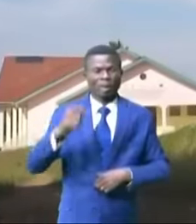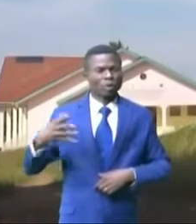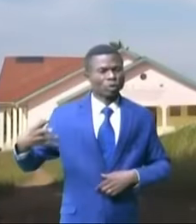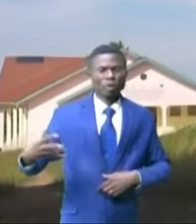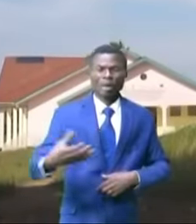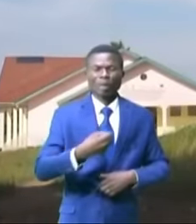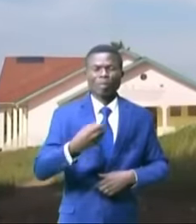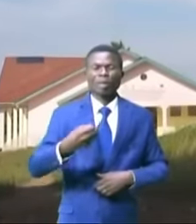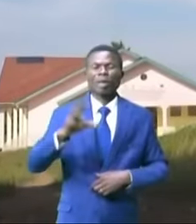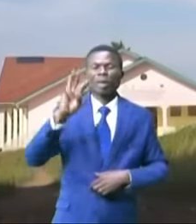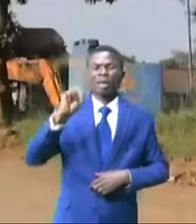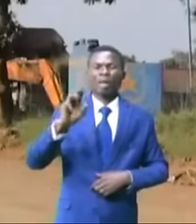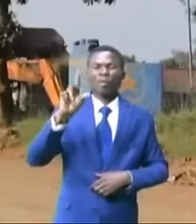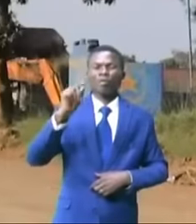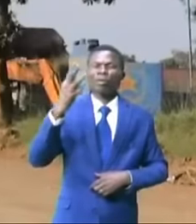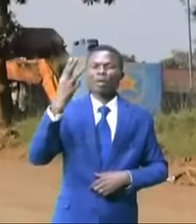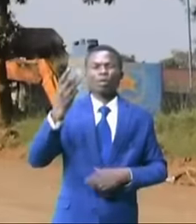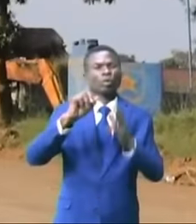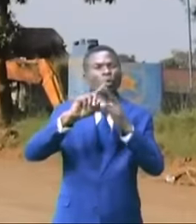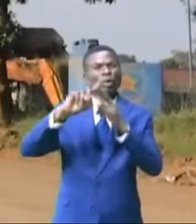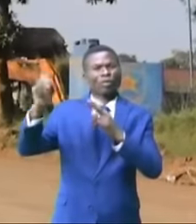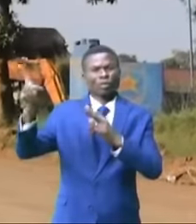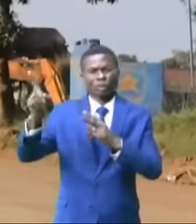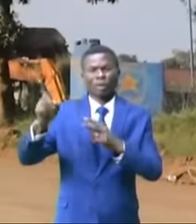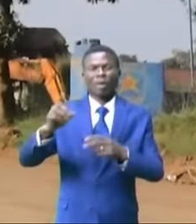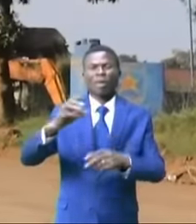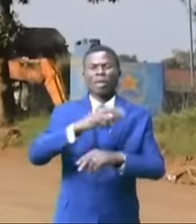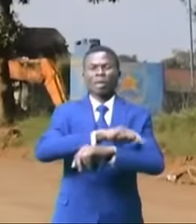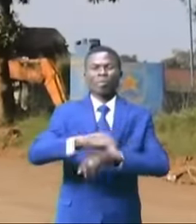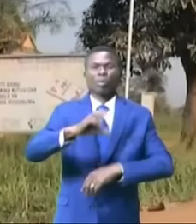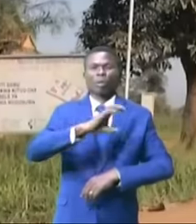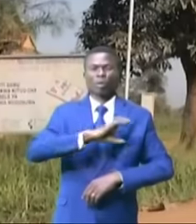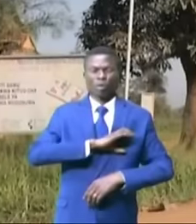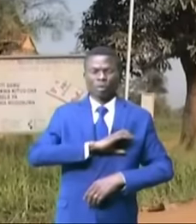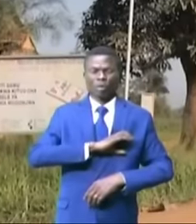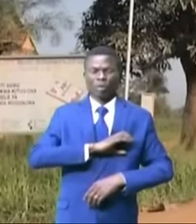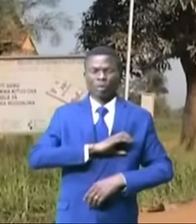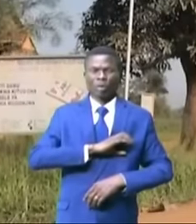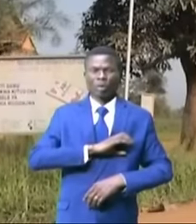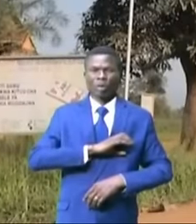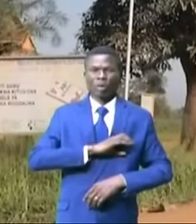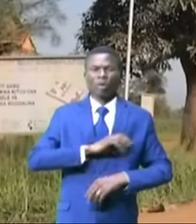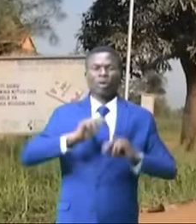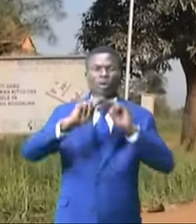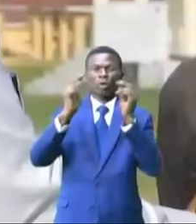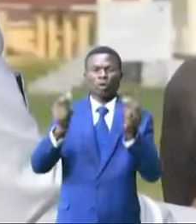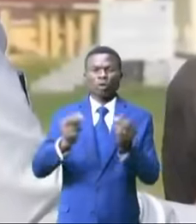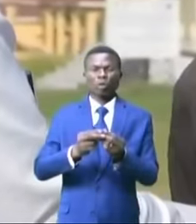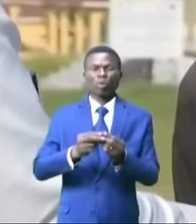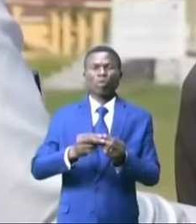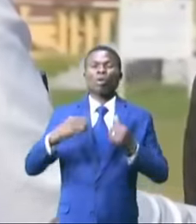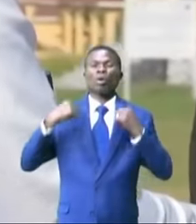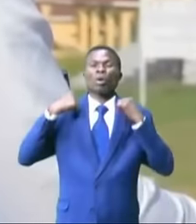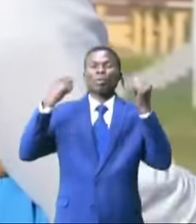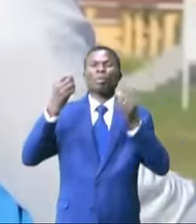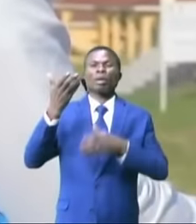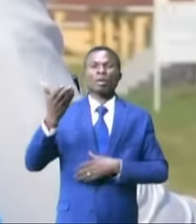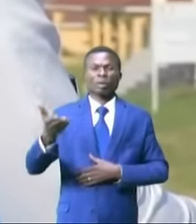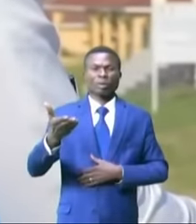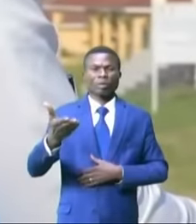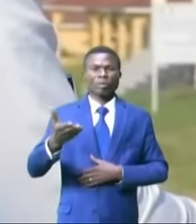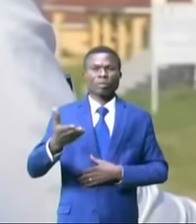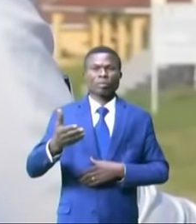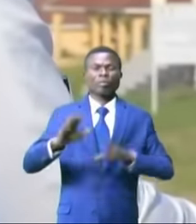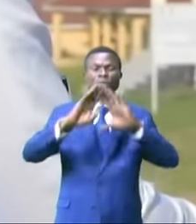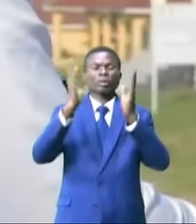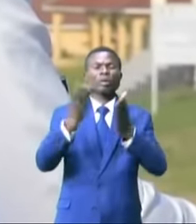territoire incendié, aussi le bureau de la police, par des hommes armés appartenant à une milice. Cette nuit-là, tout le monde